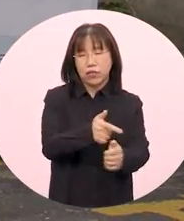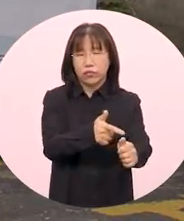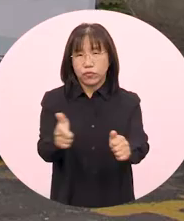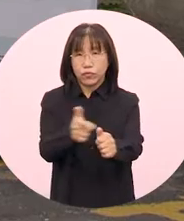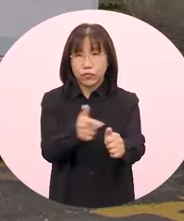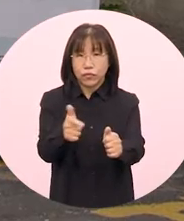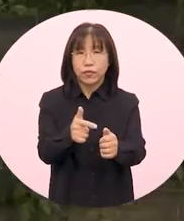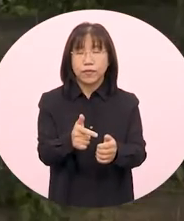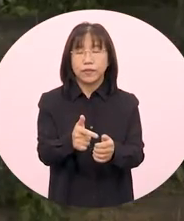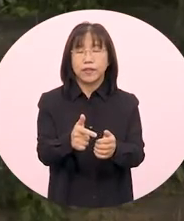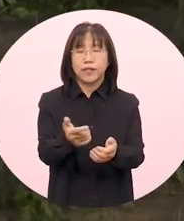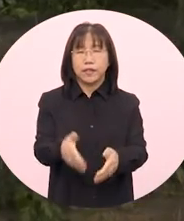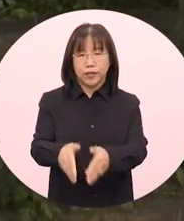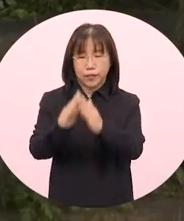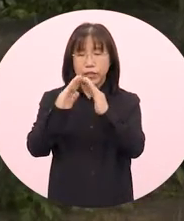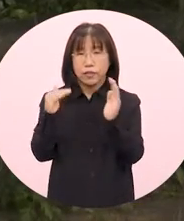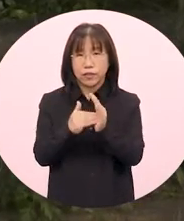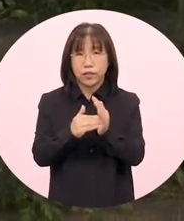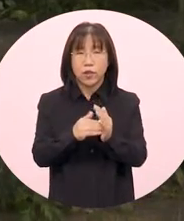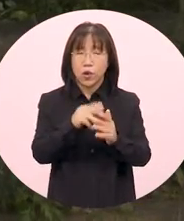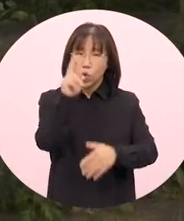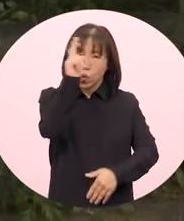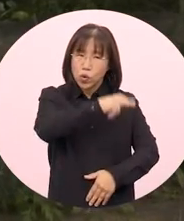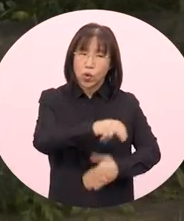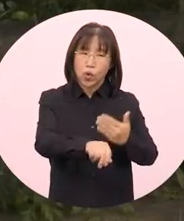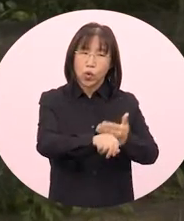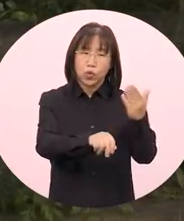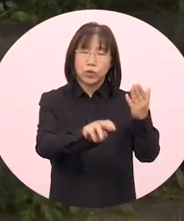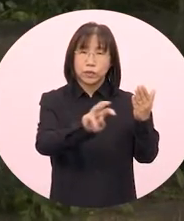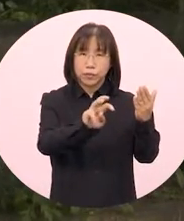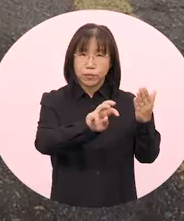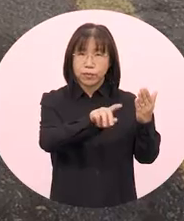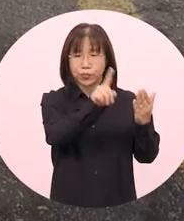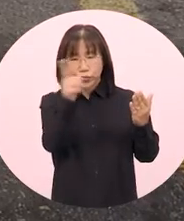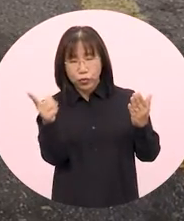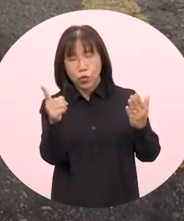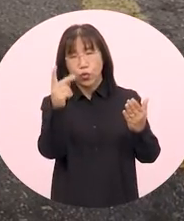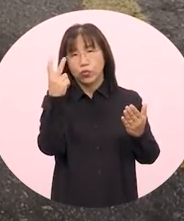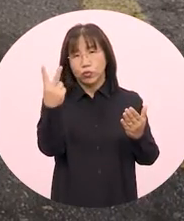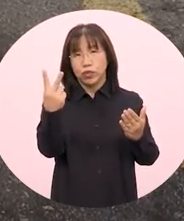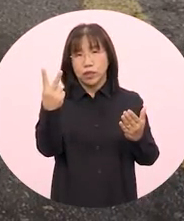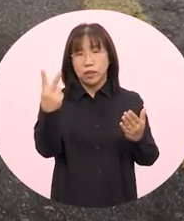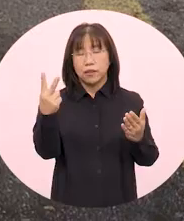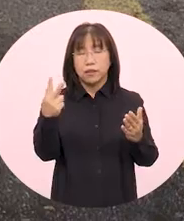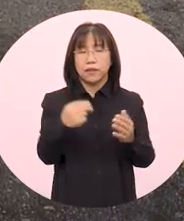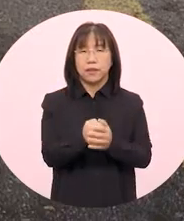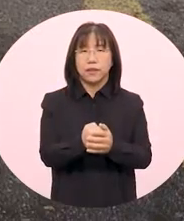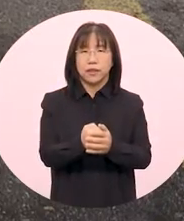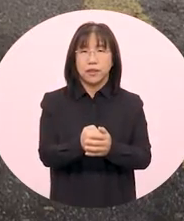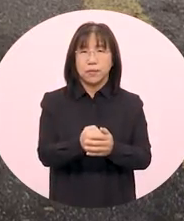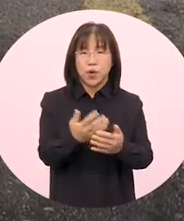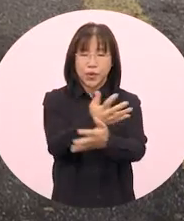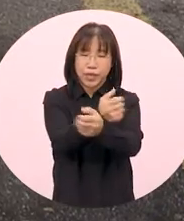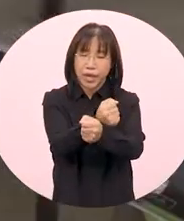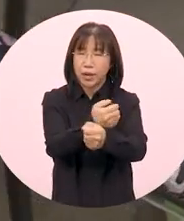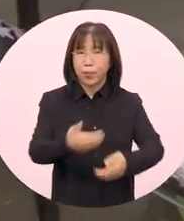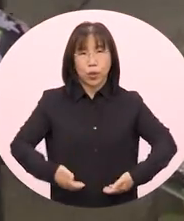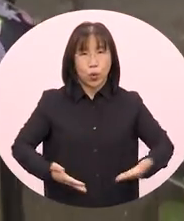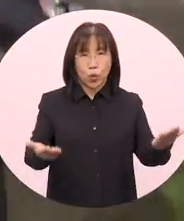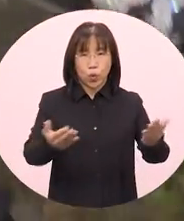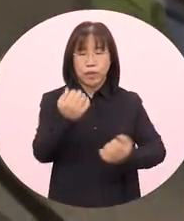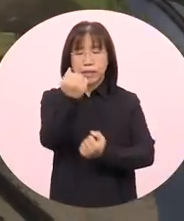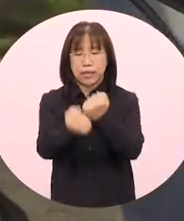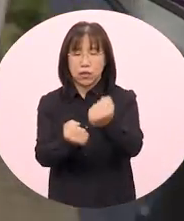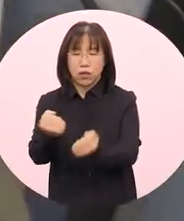마련했습니다. 운영은 매주 월요일에서 금요일 오전 9시 30분부터 오후 2시까지며 주민 누구나 별도 예약